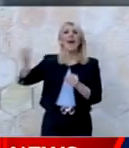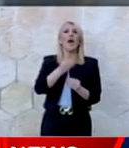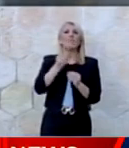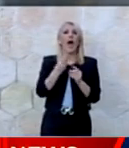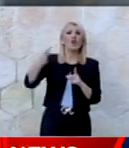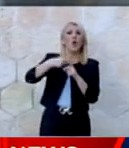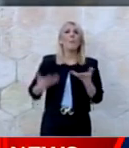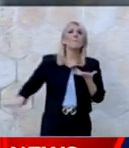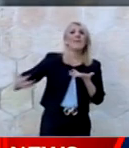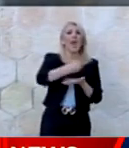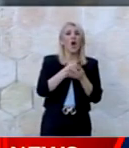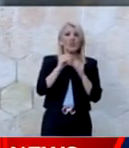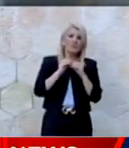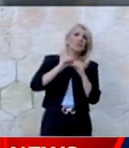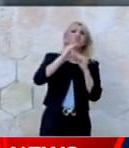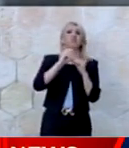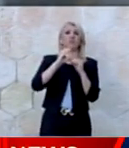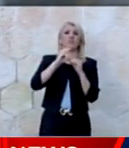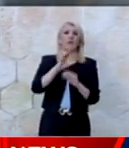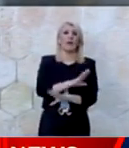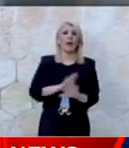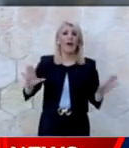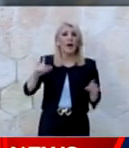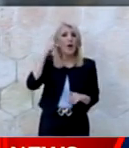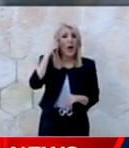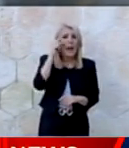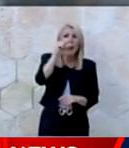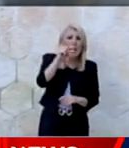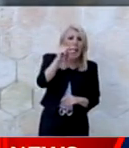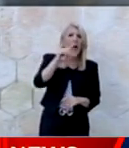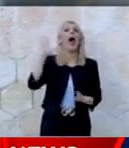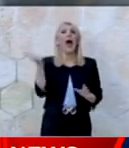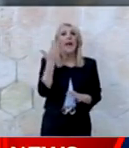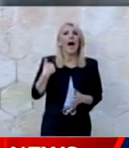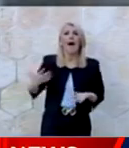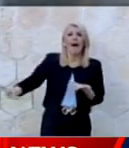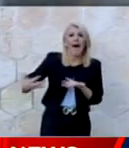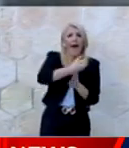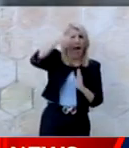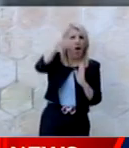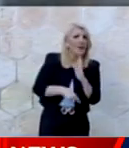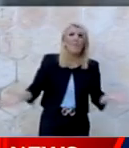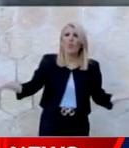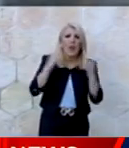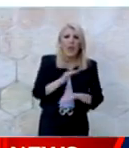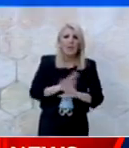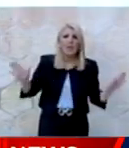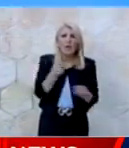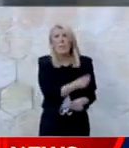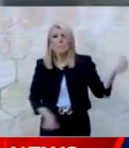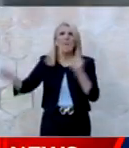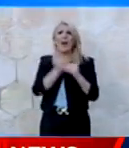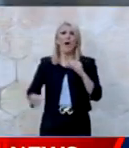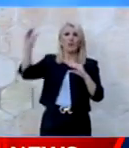για έλλειμμα. Μικρό μεν, αλλά πλεώνασμα. Ξεπεράσαμε τις προσδοκίες. Η οικονομία μας